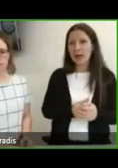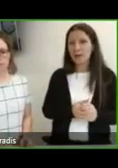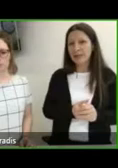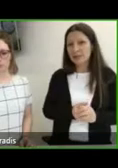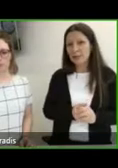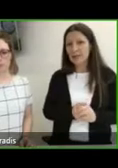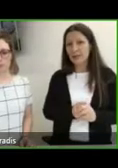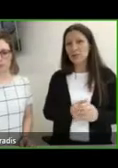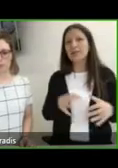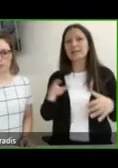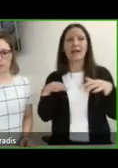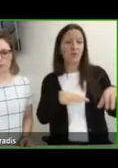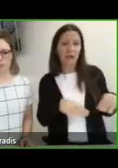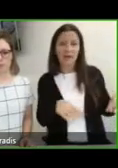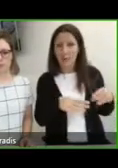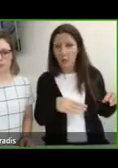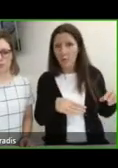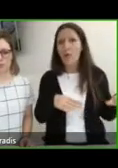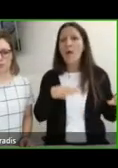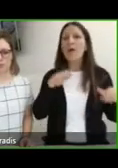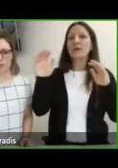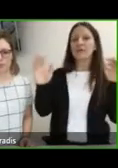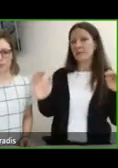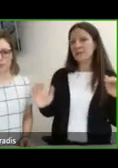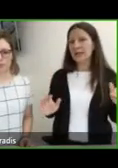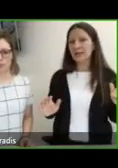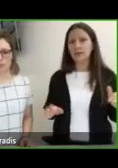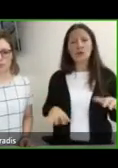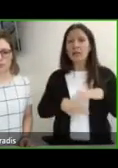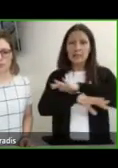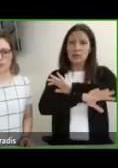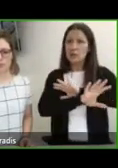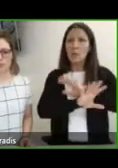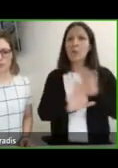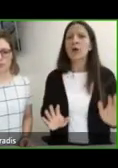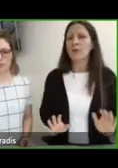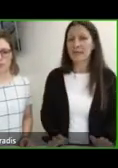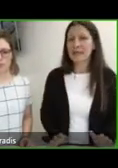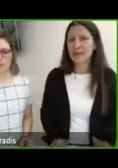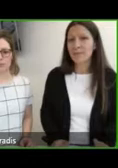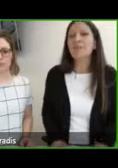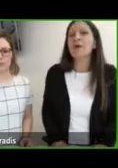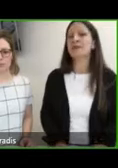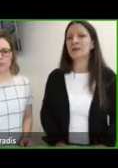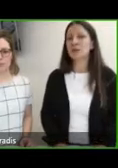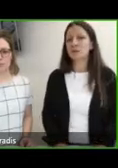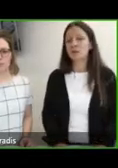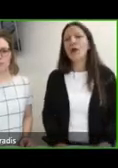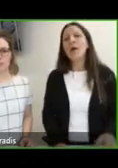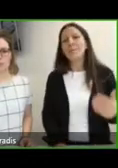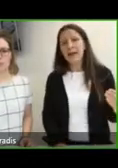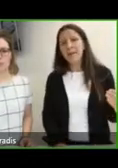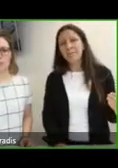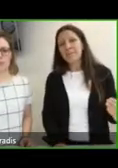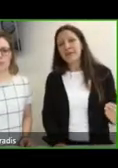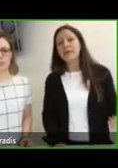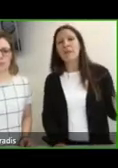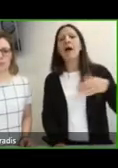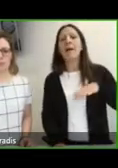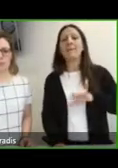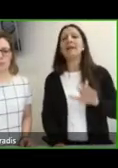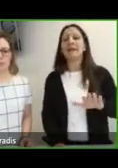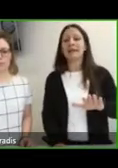qu'on a apprise depuis le début, c'est-à-dire d'aller voir dans les à-propos, de s'informer sur la date et tout, qui ne sont pas qui n'est pas une mauvaise méthode du tout, mais qui